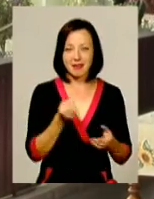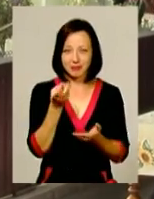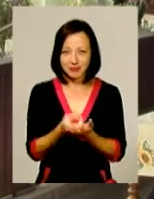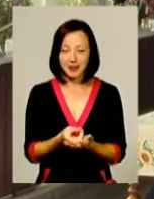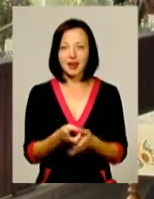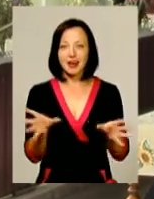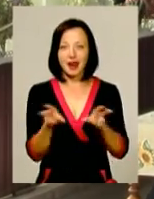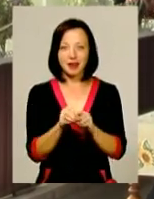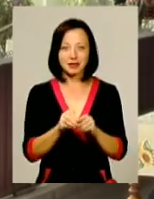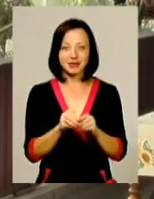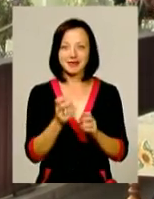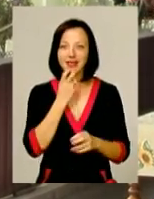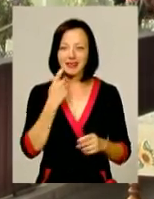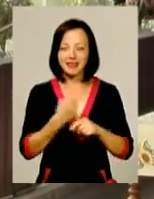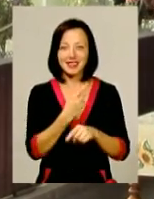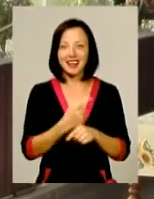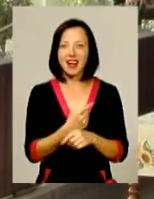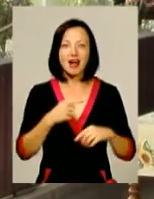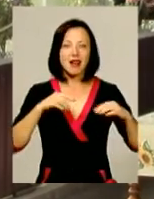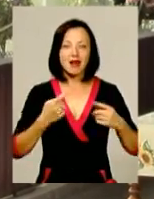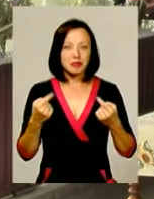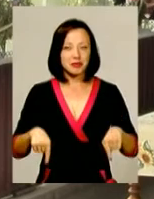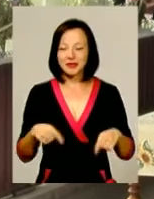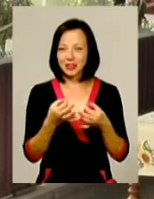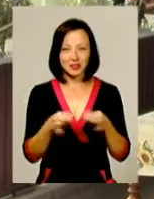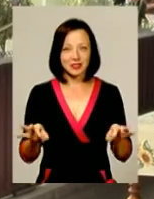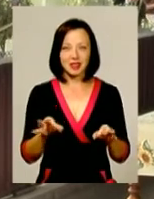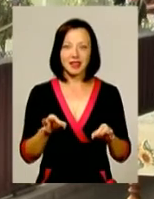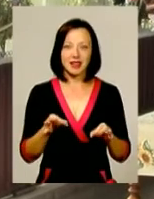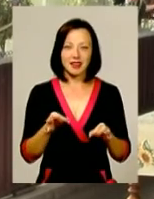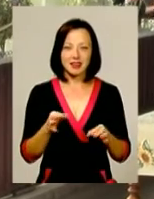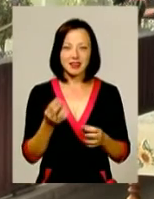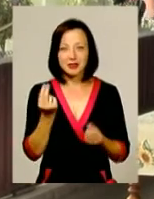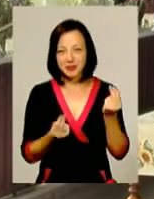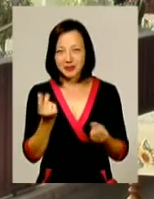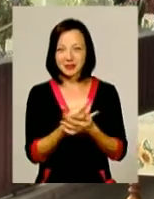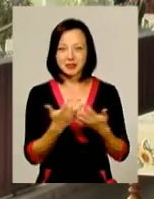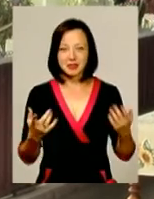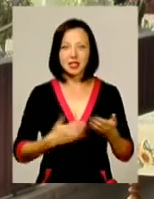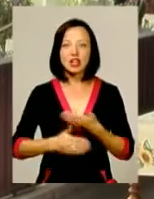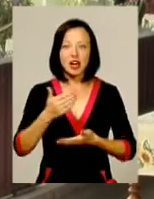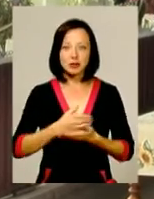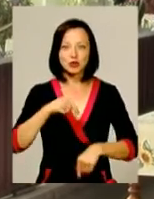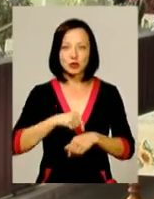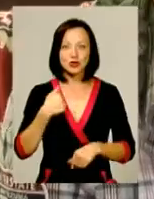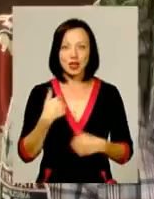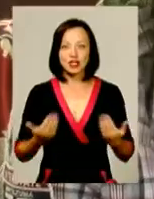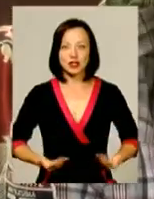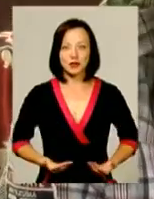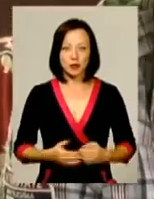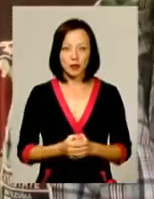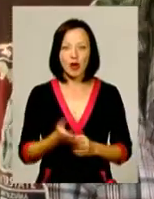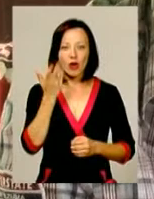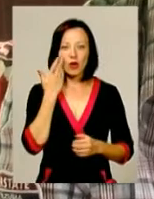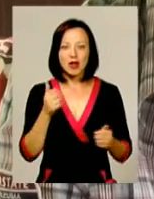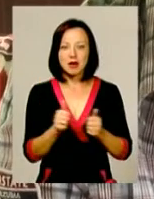то вони такі, що вони не давали йому духом падати, анекдоти і все. І він каже: «О, я нарешті почувствував, що я живу». Коли біля тебе